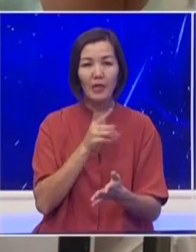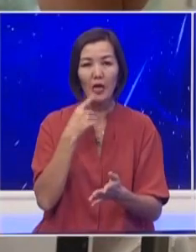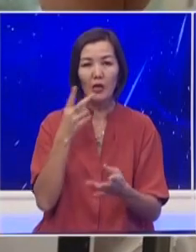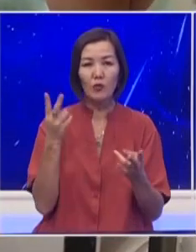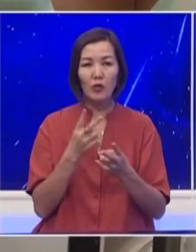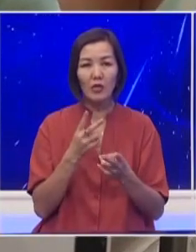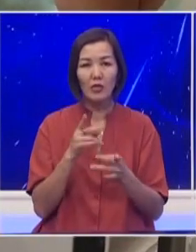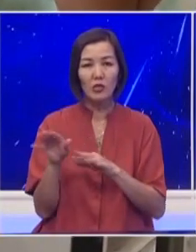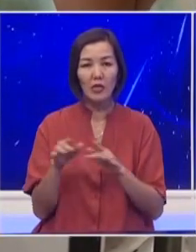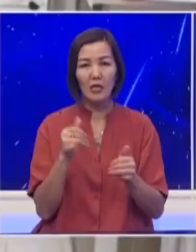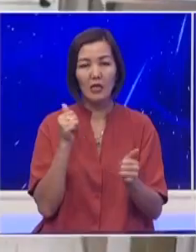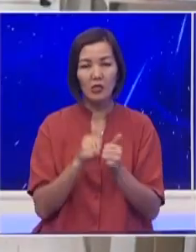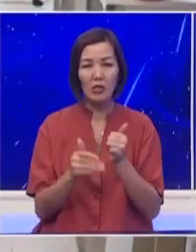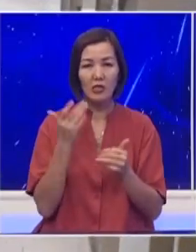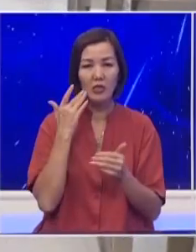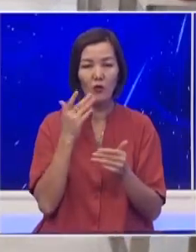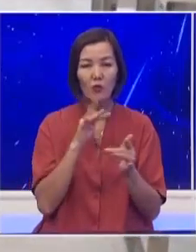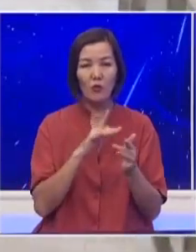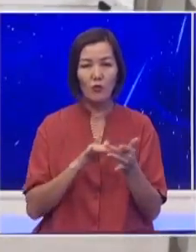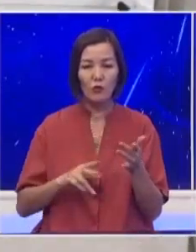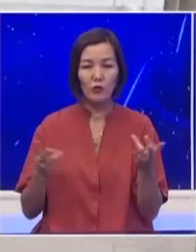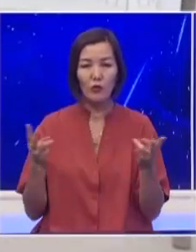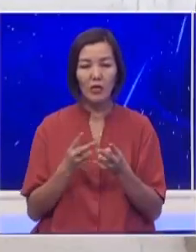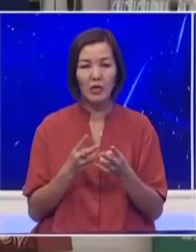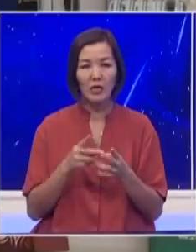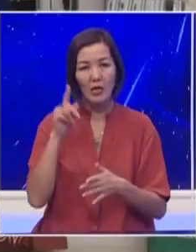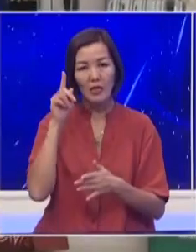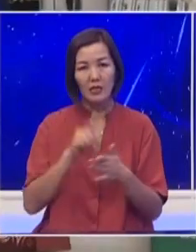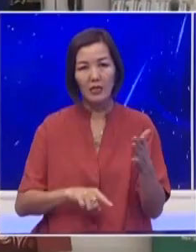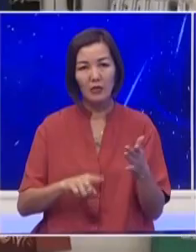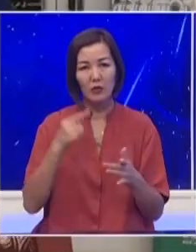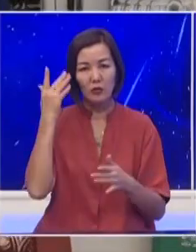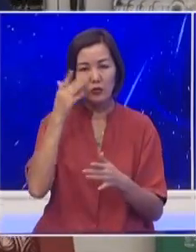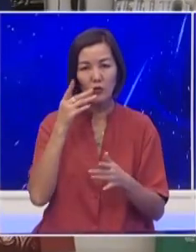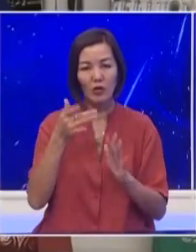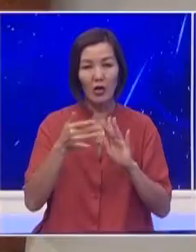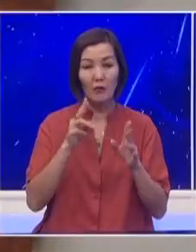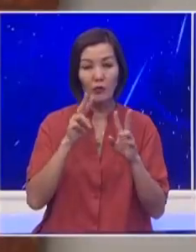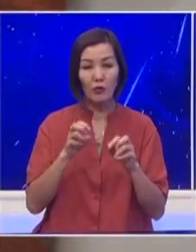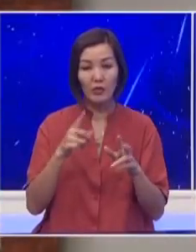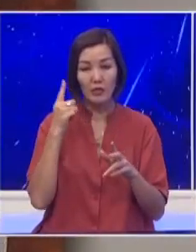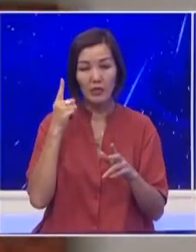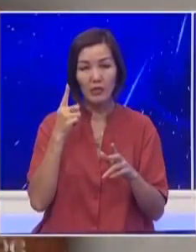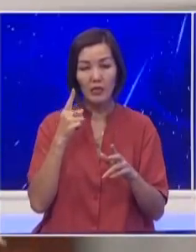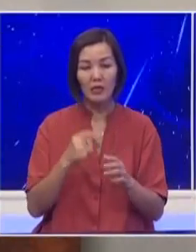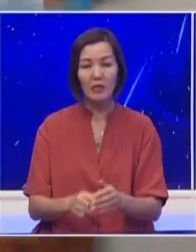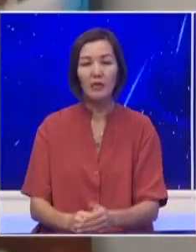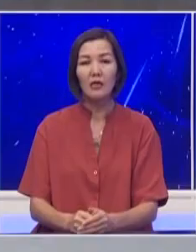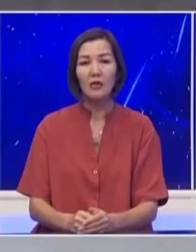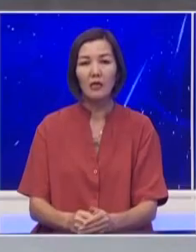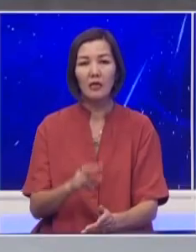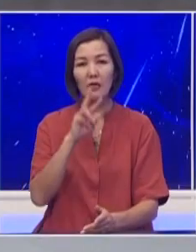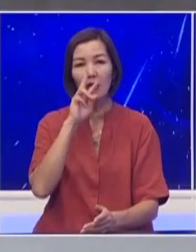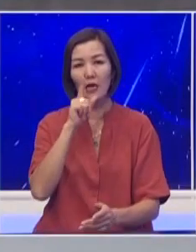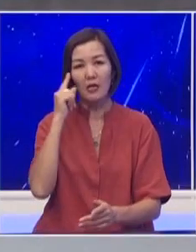шаралар жиі өткізіліп тұруы керек. Себебі дін туралы түсінікті көбі ғаламтордан қарайды. Сондықтан адасып жүргендер көп. Біз